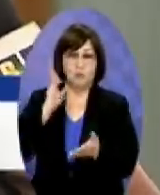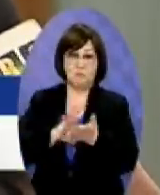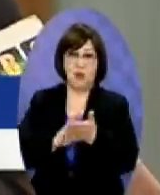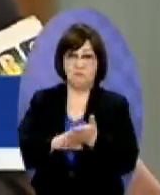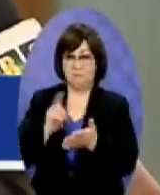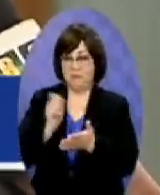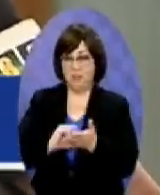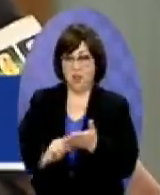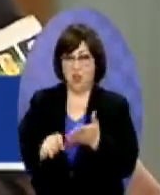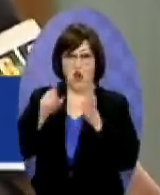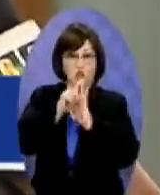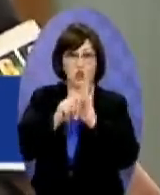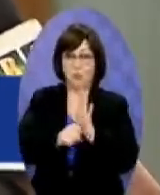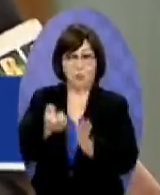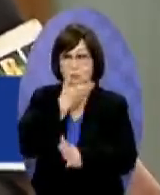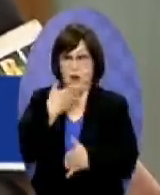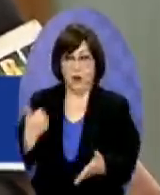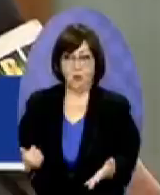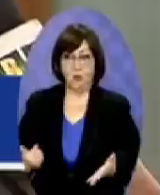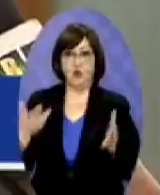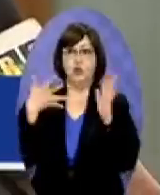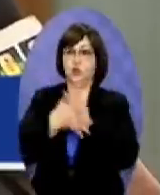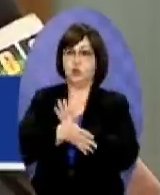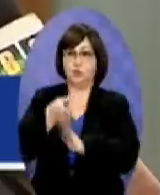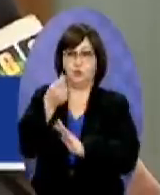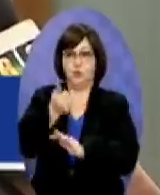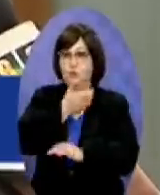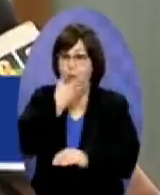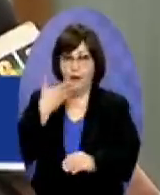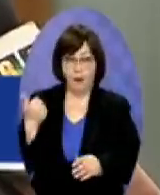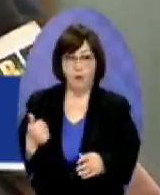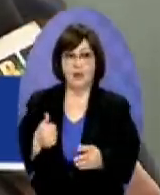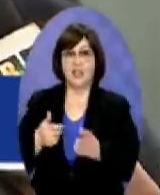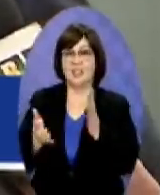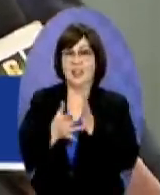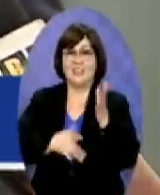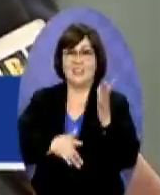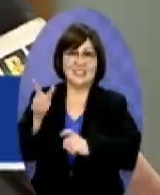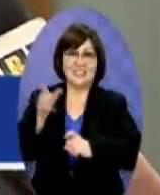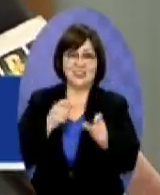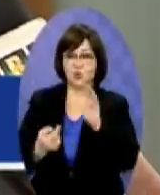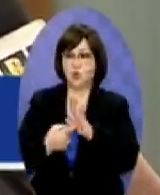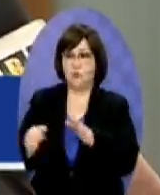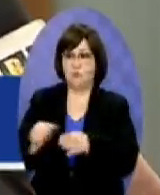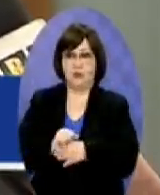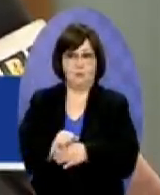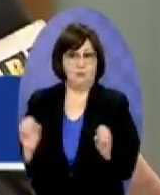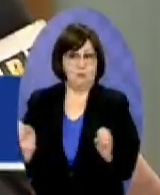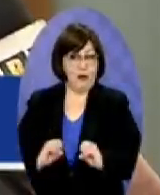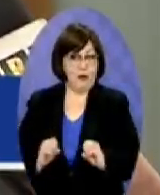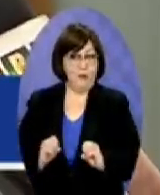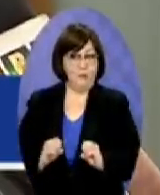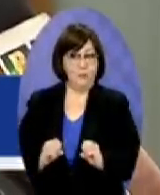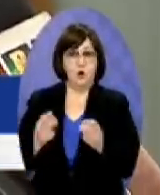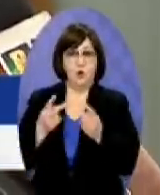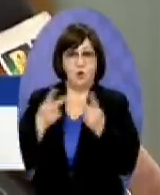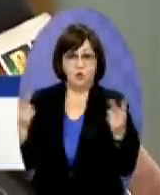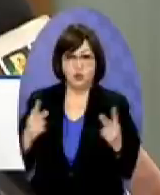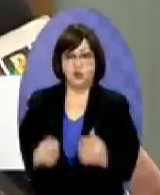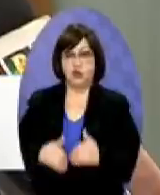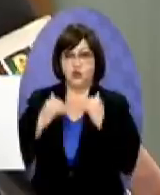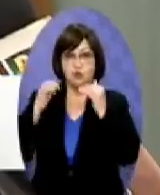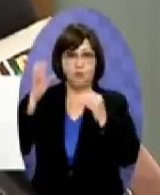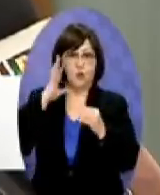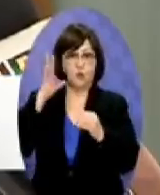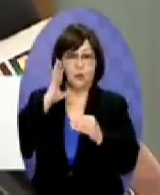төсөв байхгүй. Тэгэр эдийн засгийн үндэслэл байхгүй гэж явж ирсэн байна. Тийм учраас одоо үндэсний хөгжлийн одоо бодлогын газарч тэр яамдууч